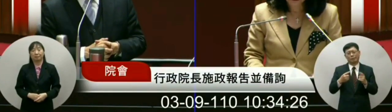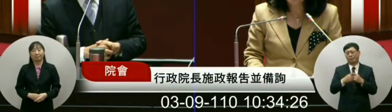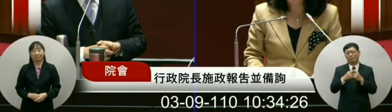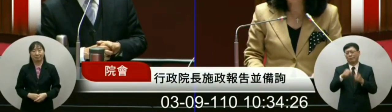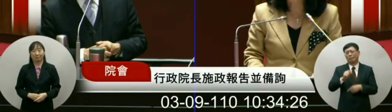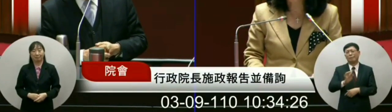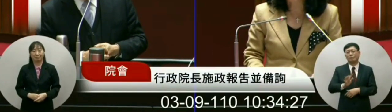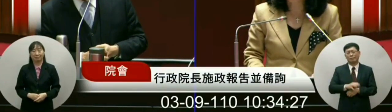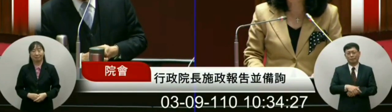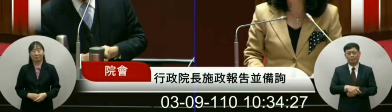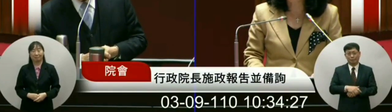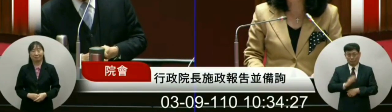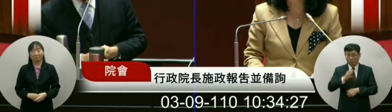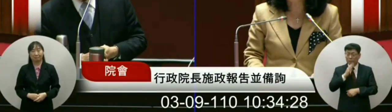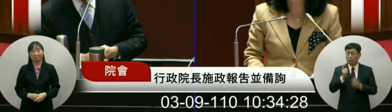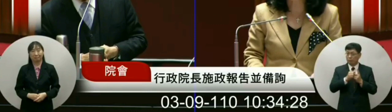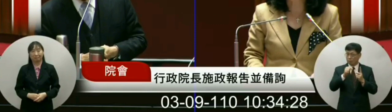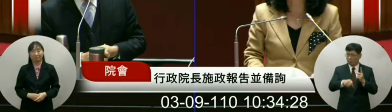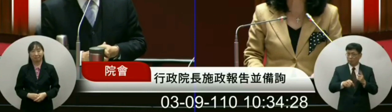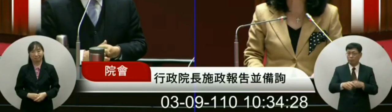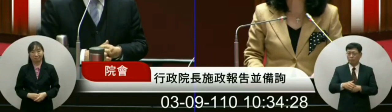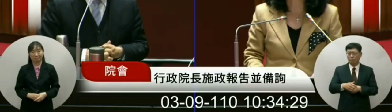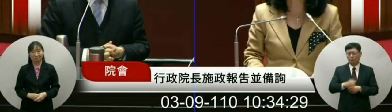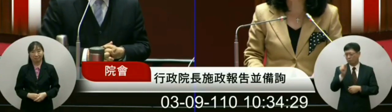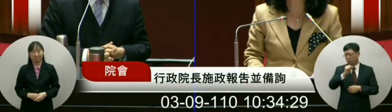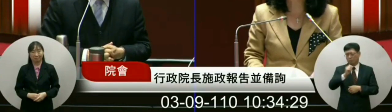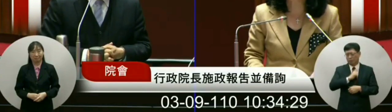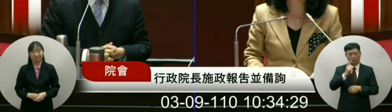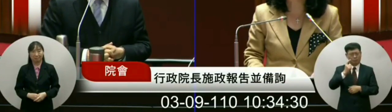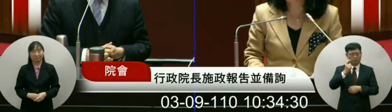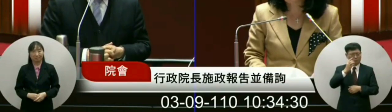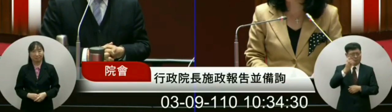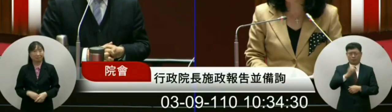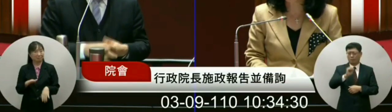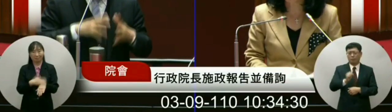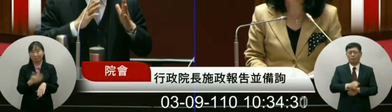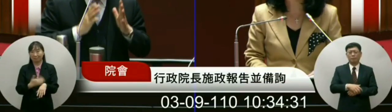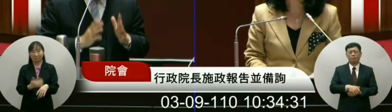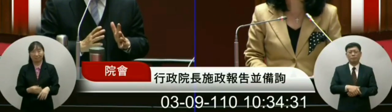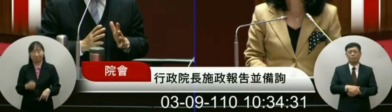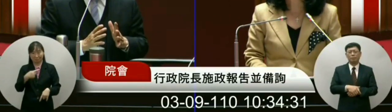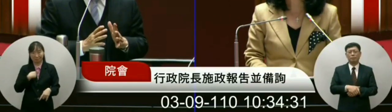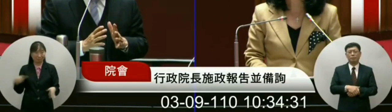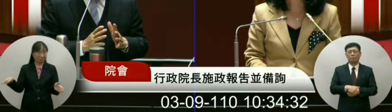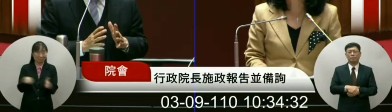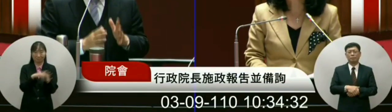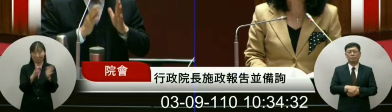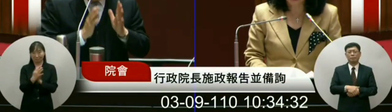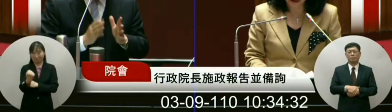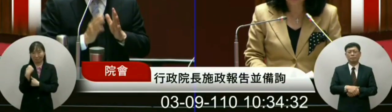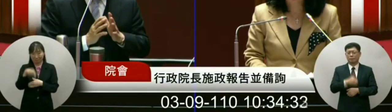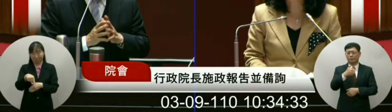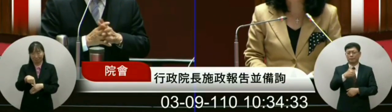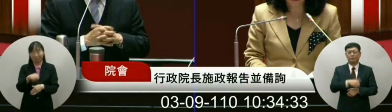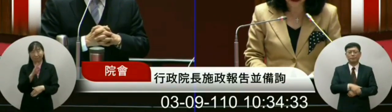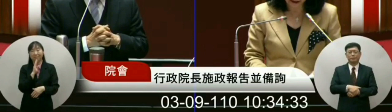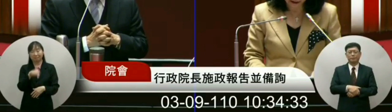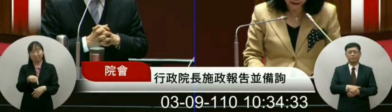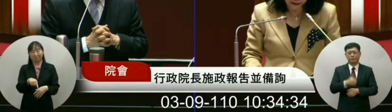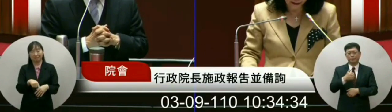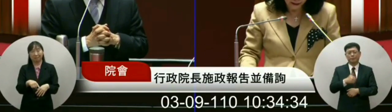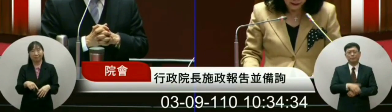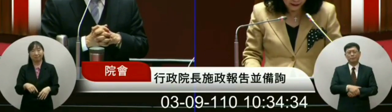哈，但是呢，我对于就是说，真的不要有任何的歧视的行为。 不会，这我一辈子在努力，就是这样子在